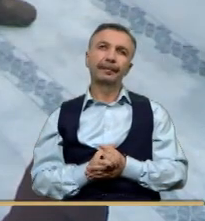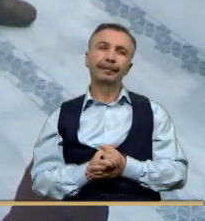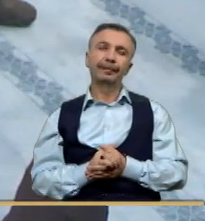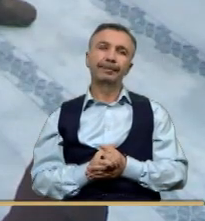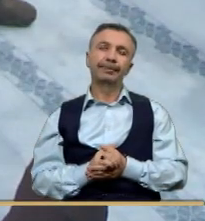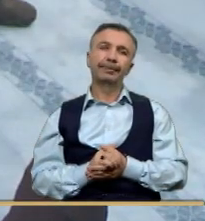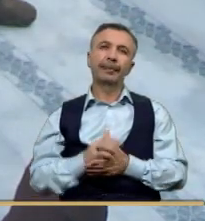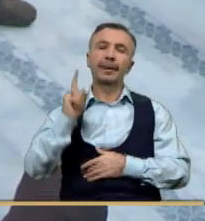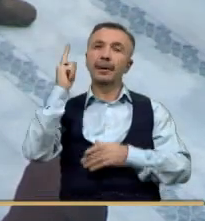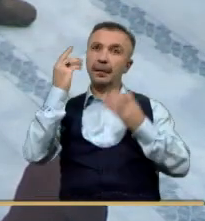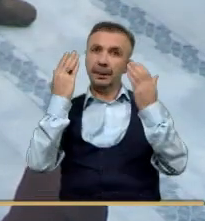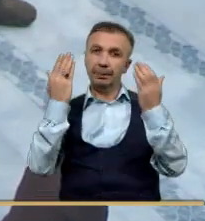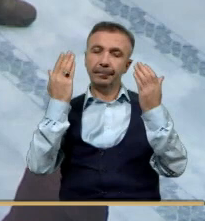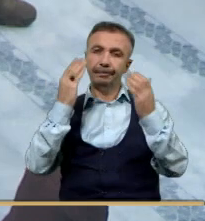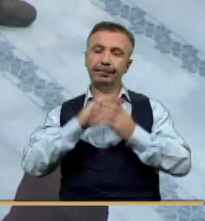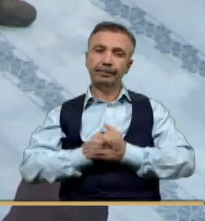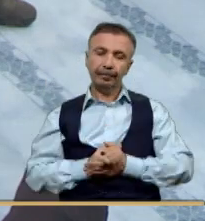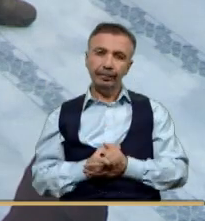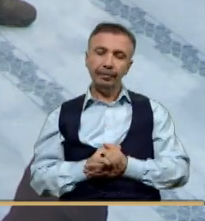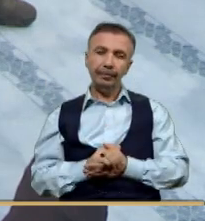Ya Rab,